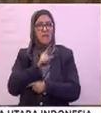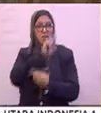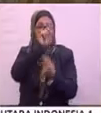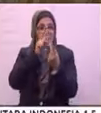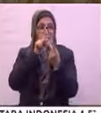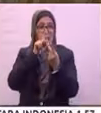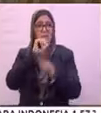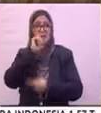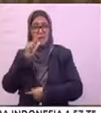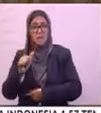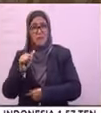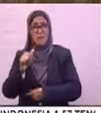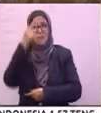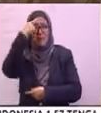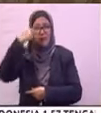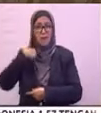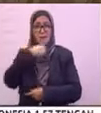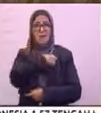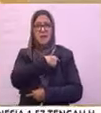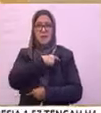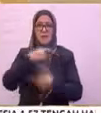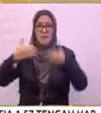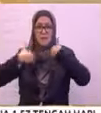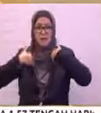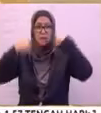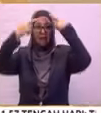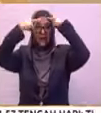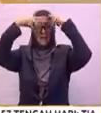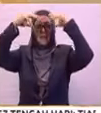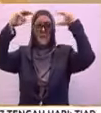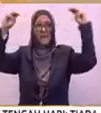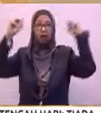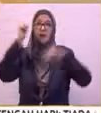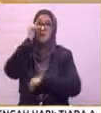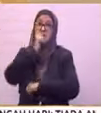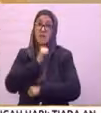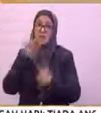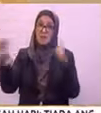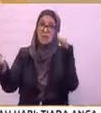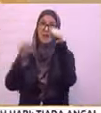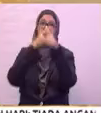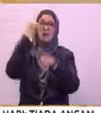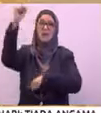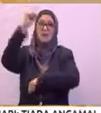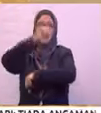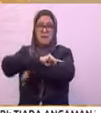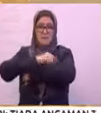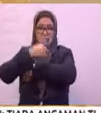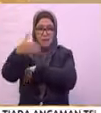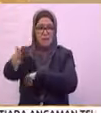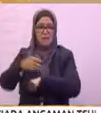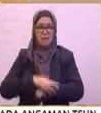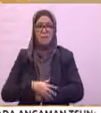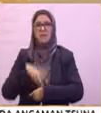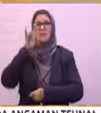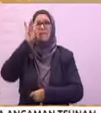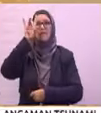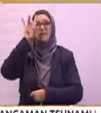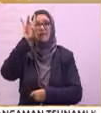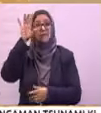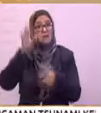memiliki Perdana Menteri Wanita pertama satu hari nanti? Tak Allah. Ya, kalau kita boleh tunjukkan kebolehan